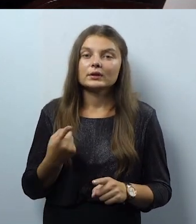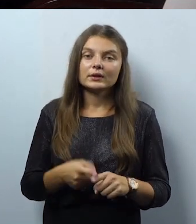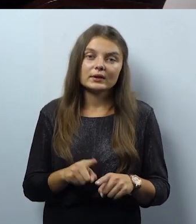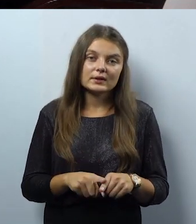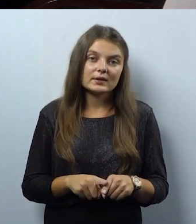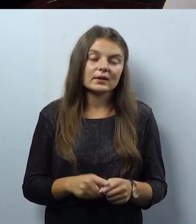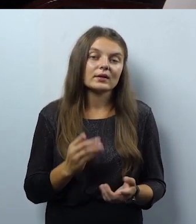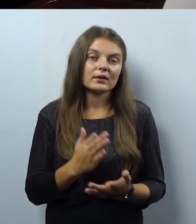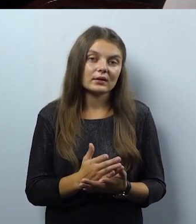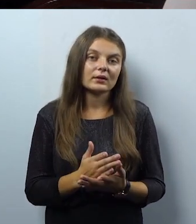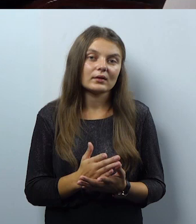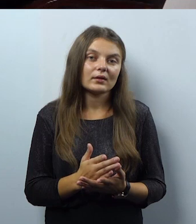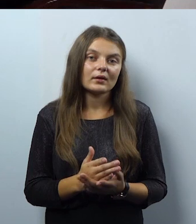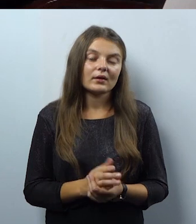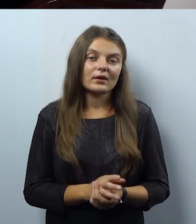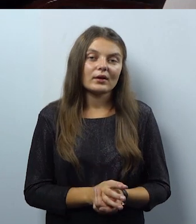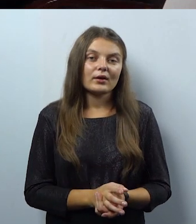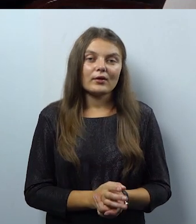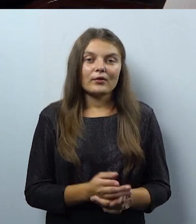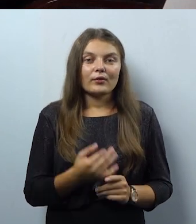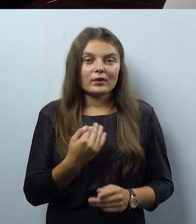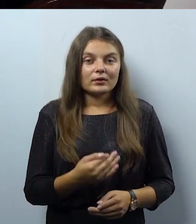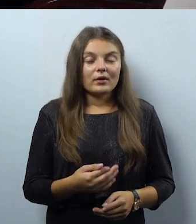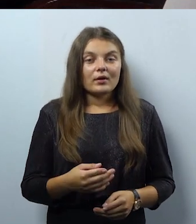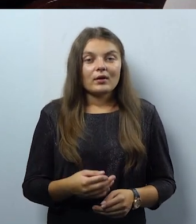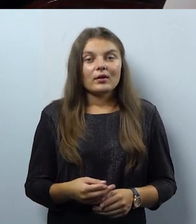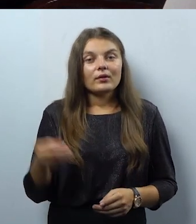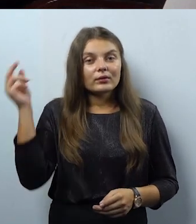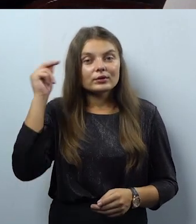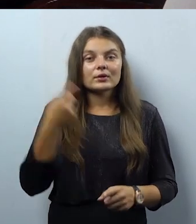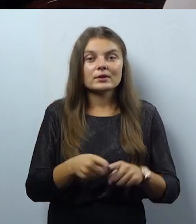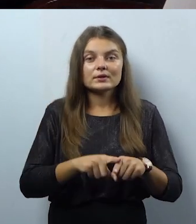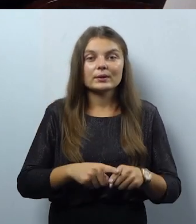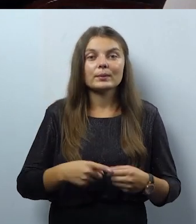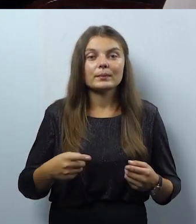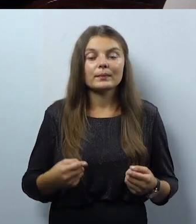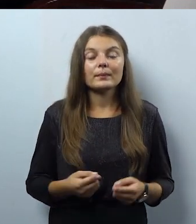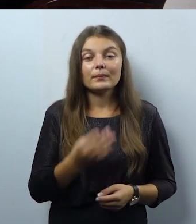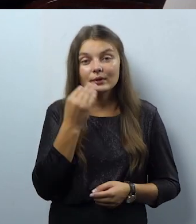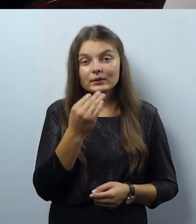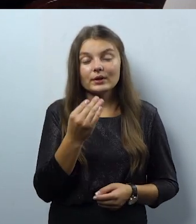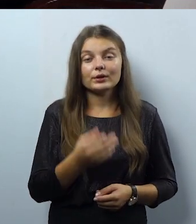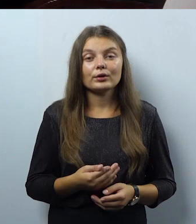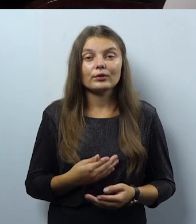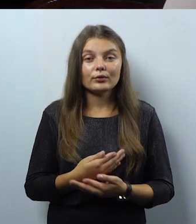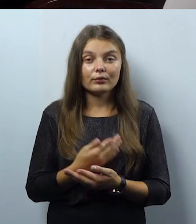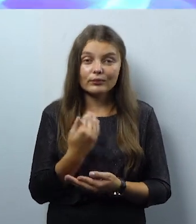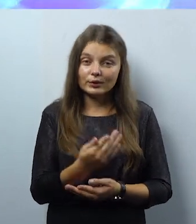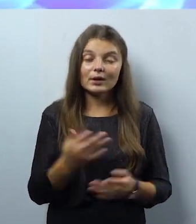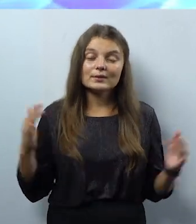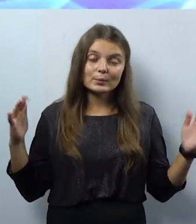заставило життя вивчити ці питання, побудувати структуру, набрати людей. І зараз